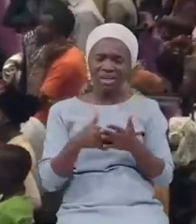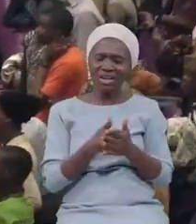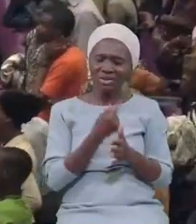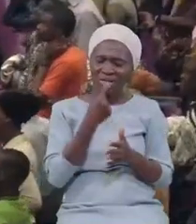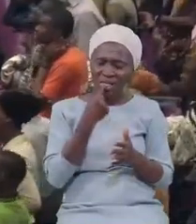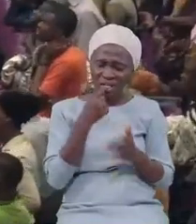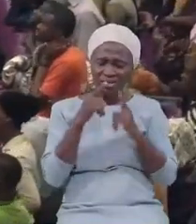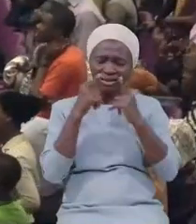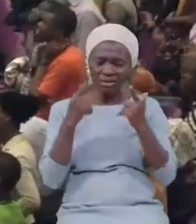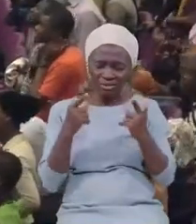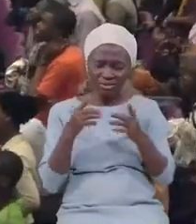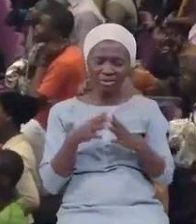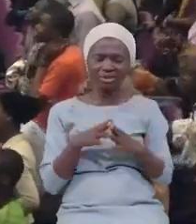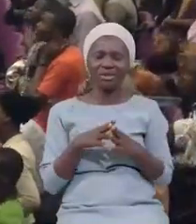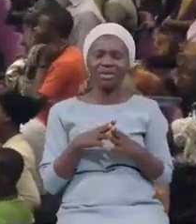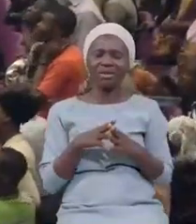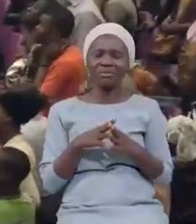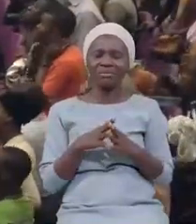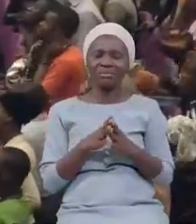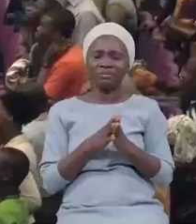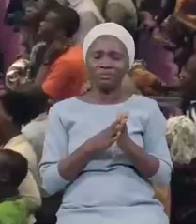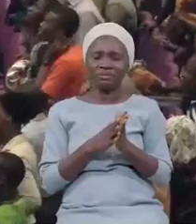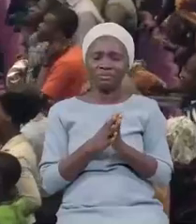une nouvelle langue,